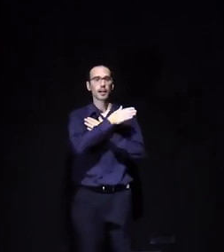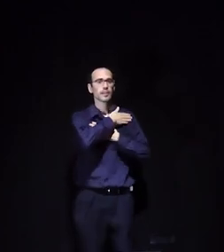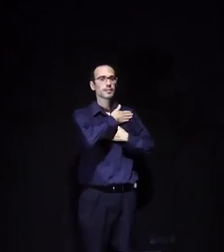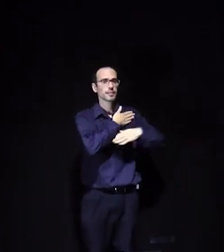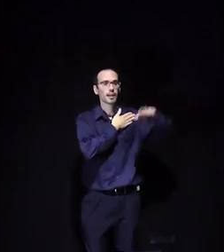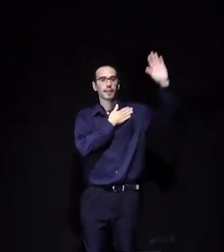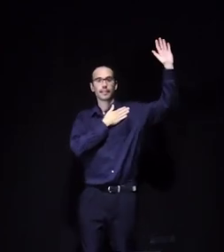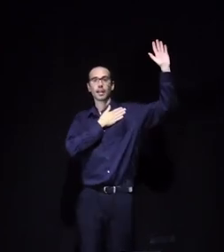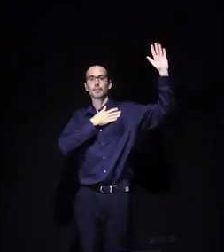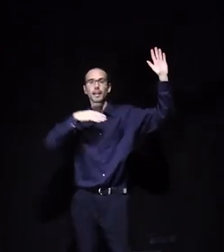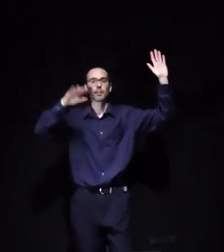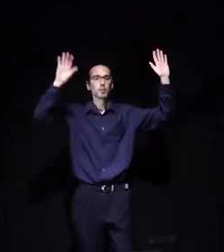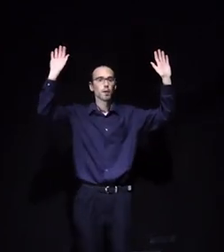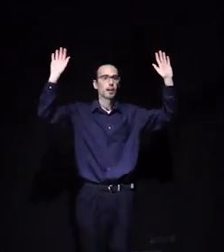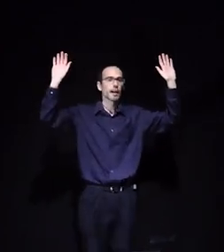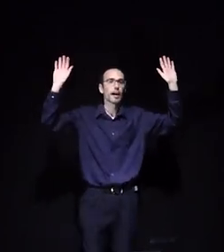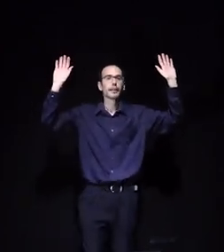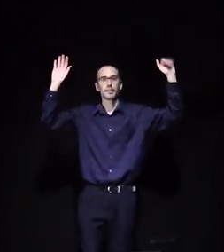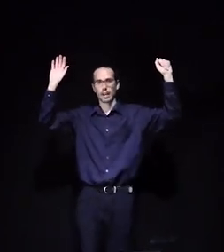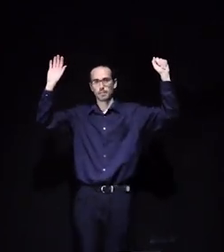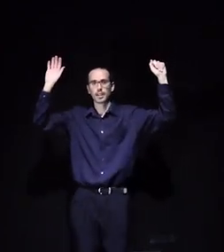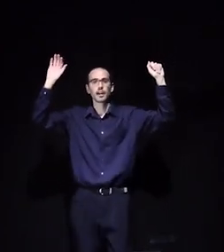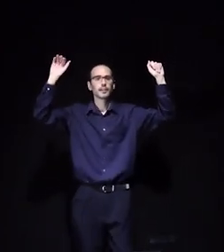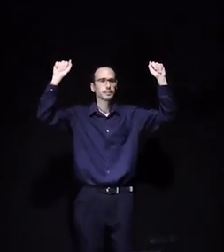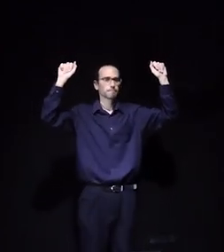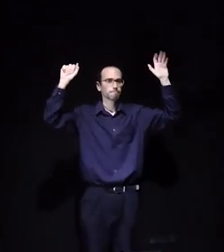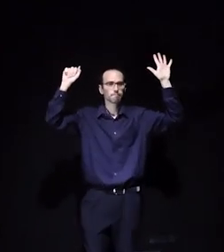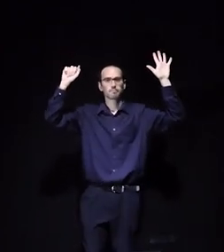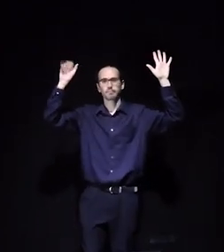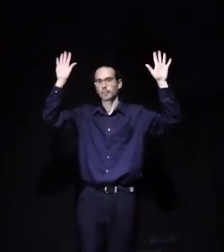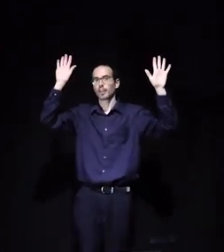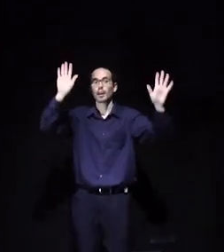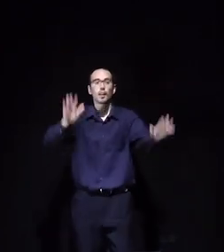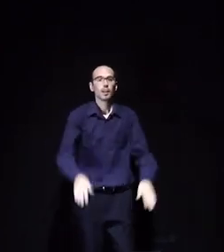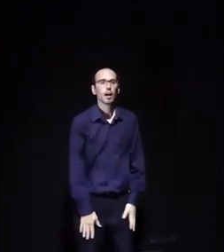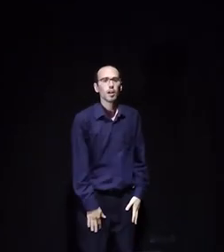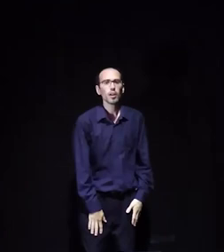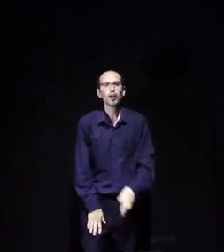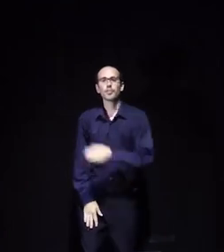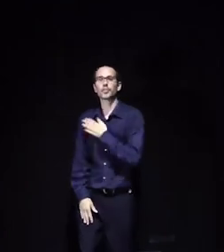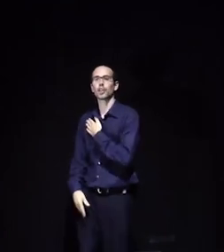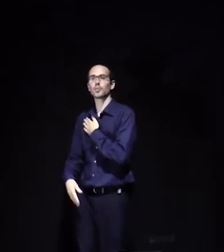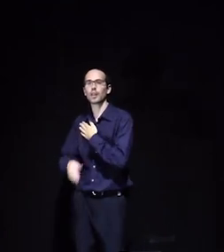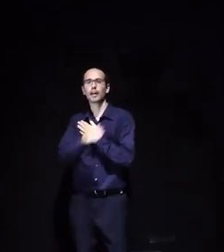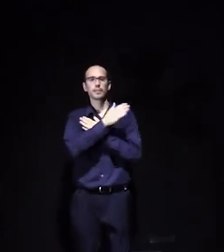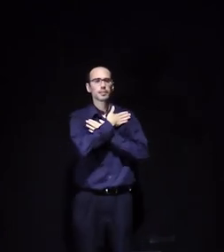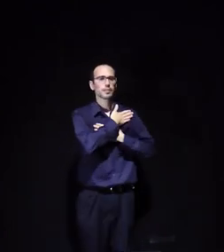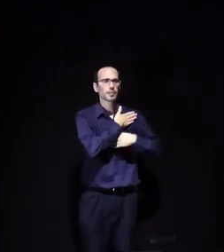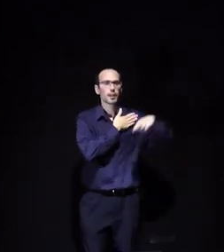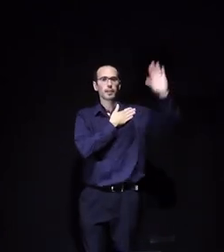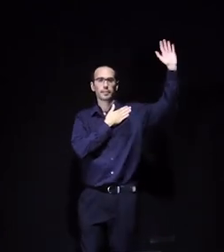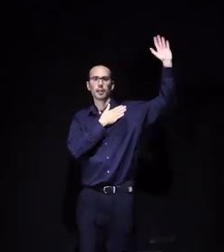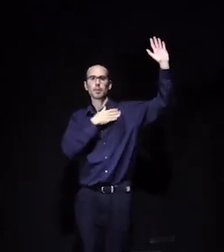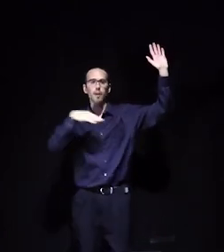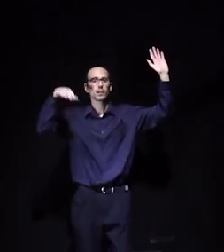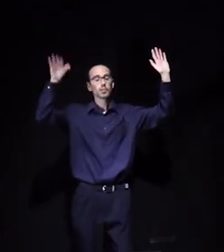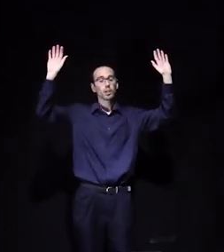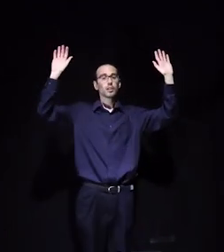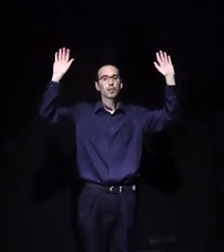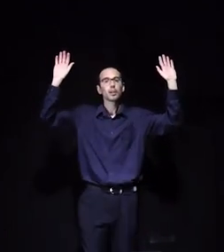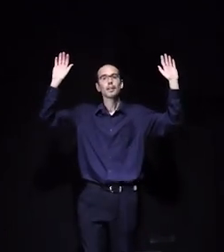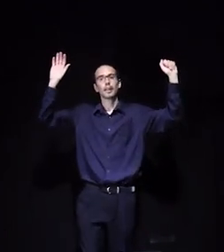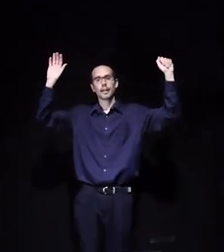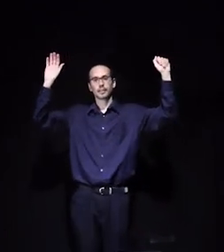Love's so nice, tell me why I'm sad. Love's so nice, tell me